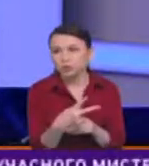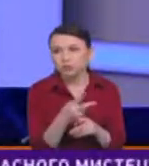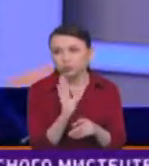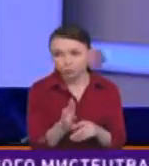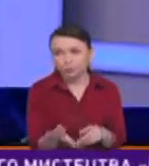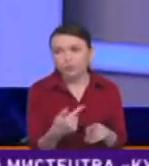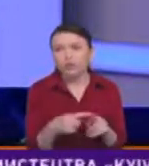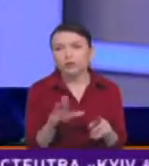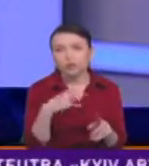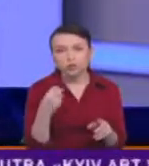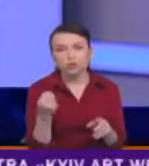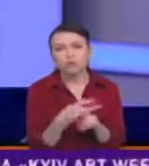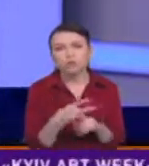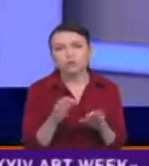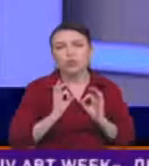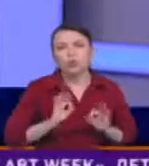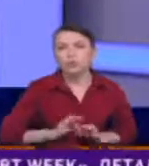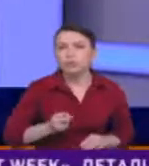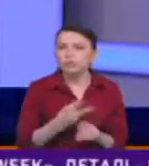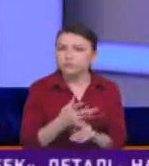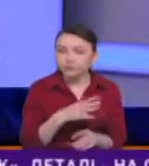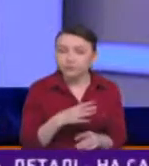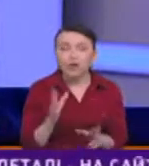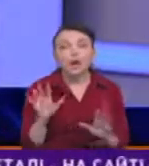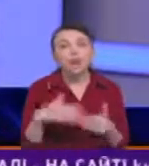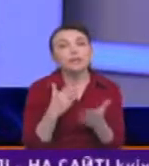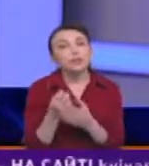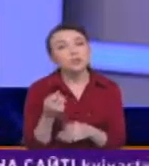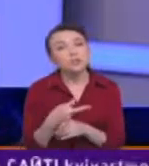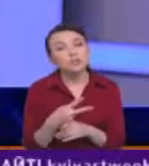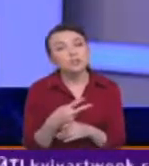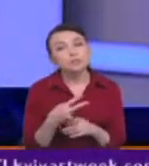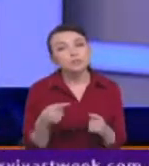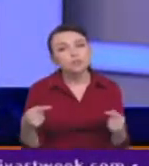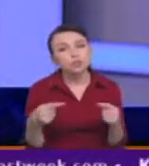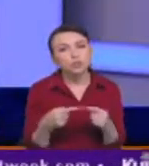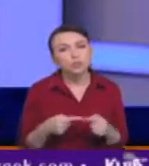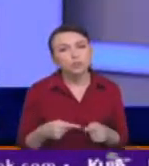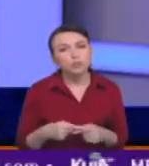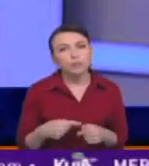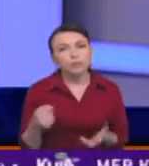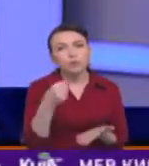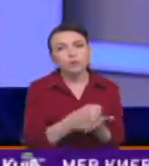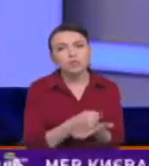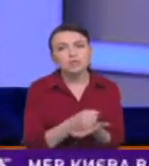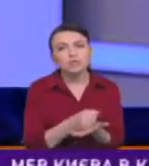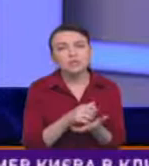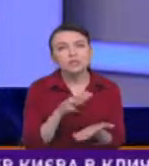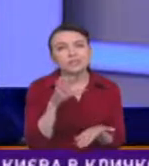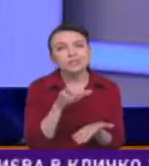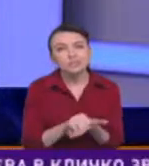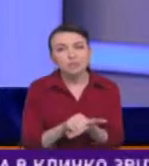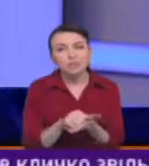коли обирали спеціальну прокуратуру за цією ознакою. Є ілюстрація, де викладені чітко посади, які були, які займали люди